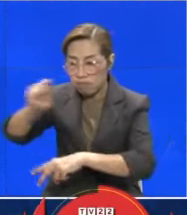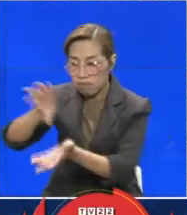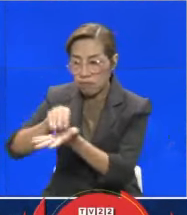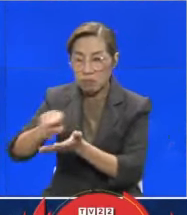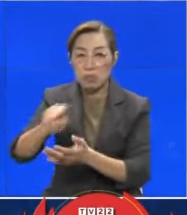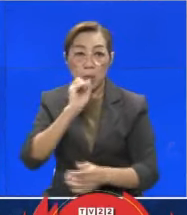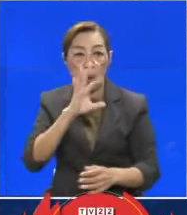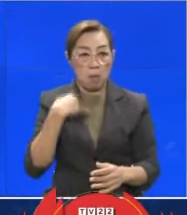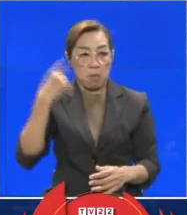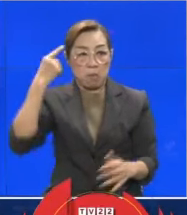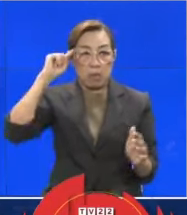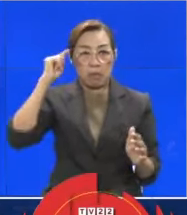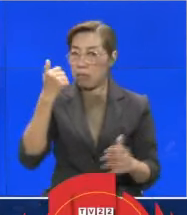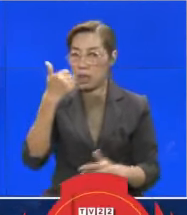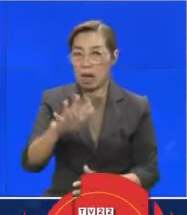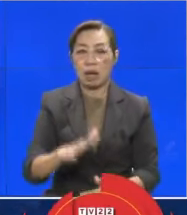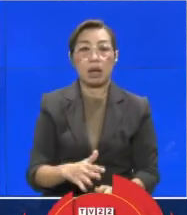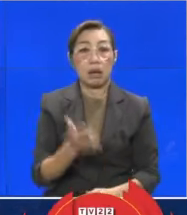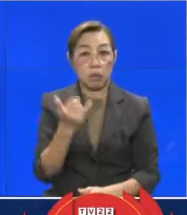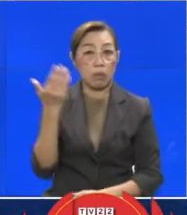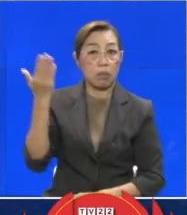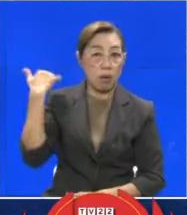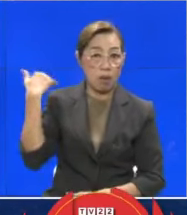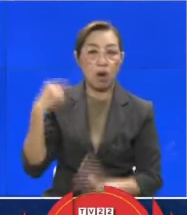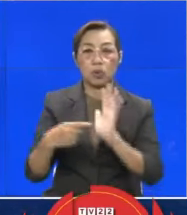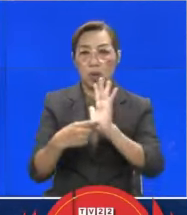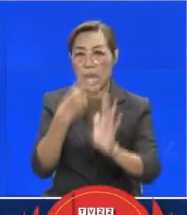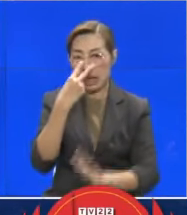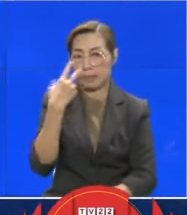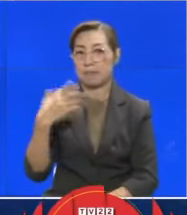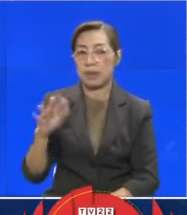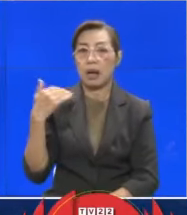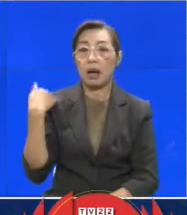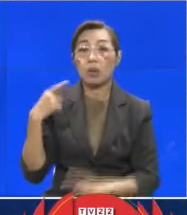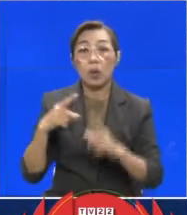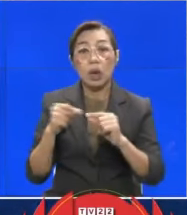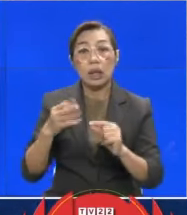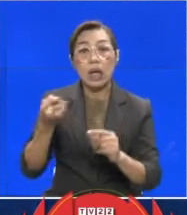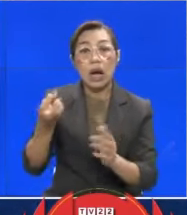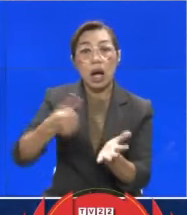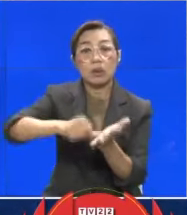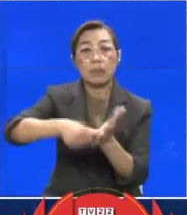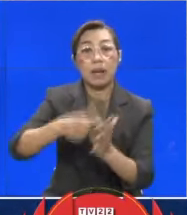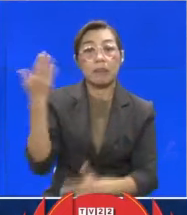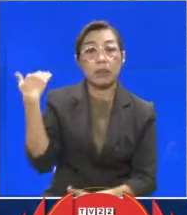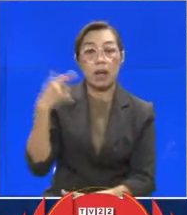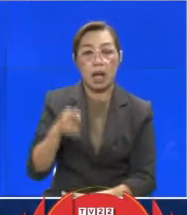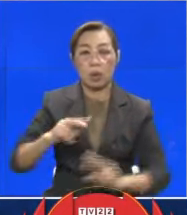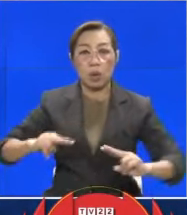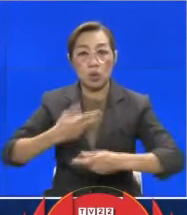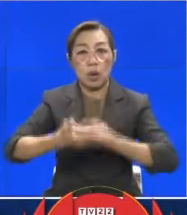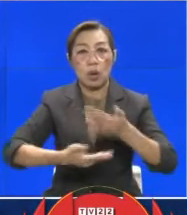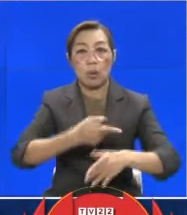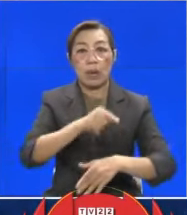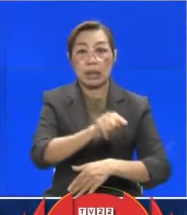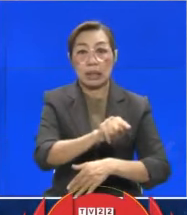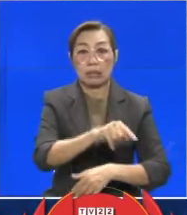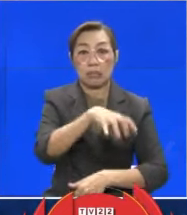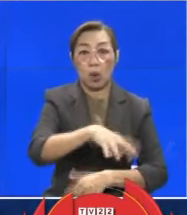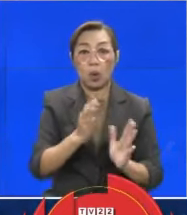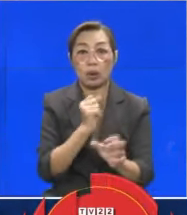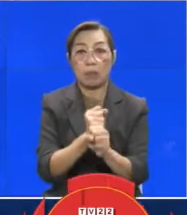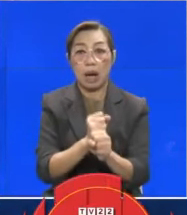ไม่ทราบอันนี้อ้างไม่ได้ซึ่งในอดีตมันมีตัวอย่างให้เห็นแล้วนะคะจากคดีจำนำข้าวที่ข้าราชการกระทรวงพาณิชย์ต้องติดคุก